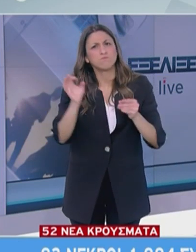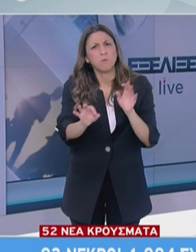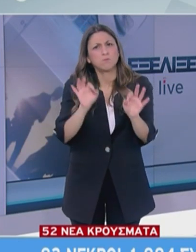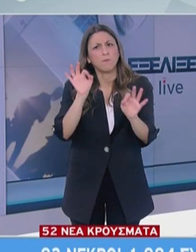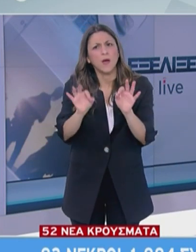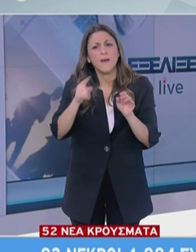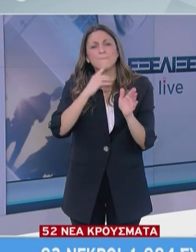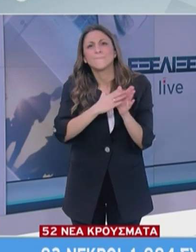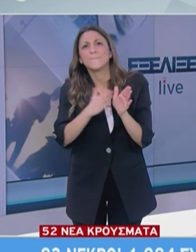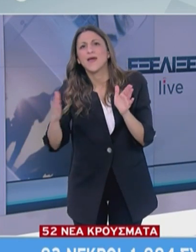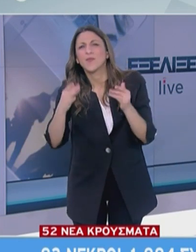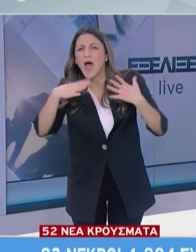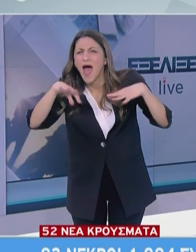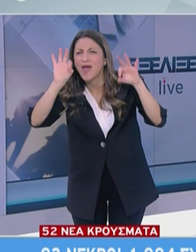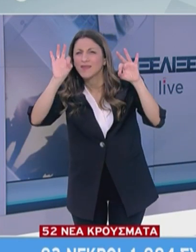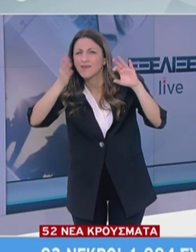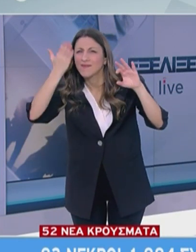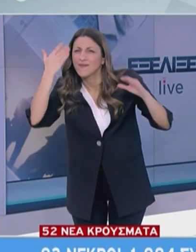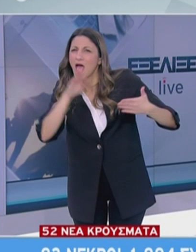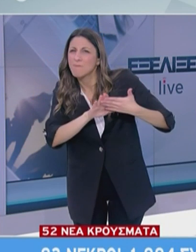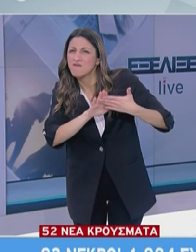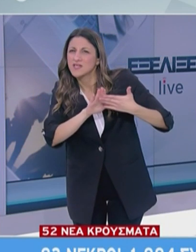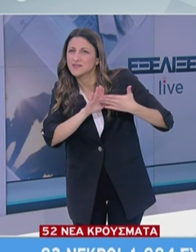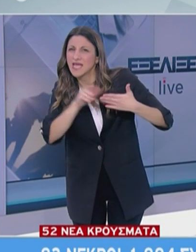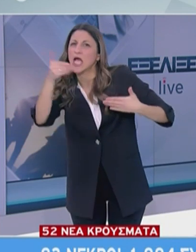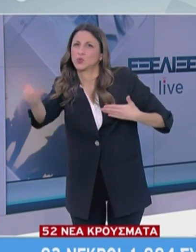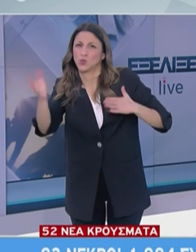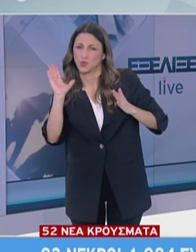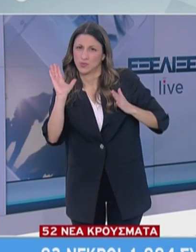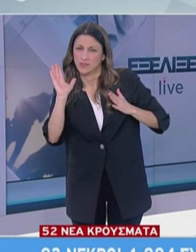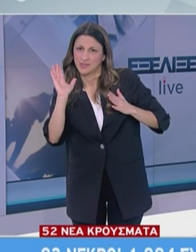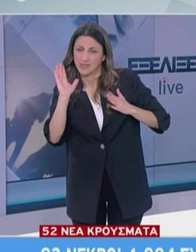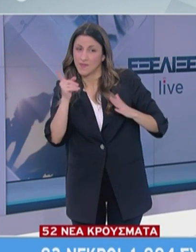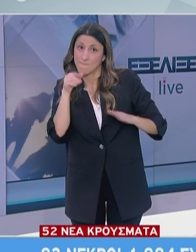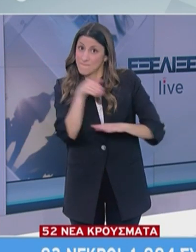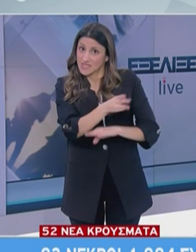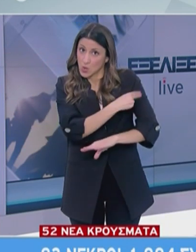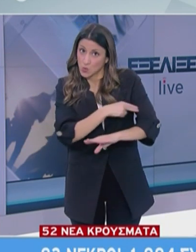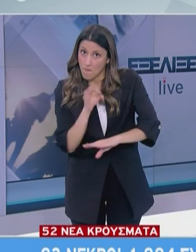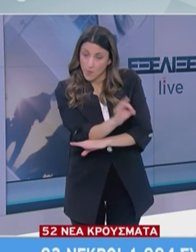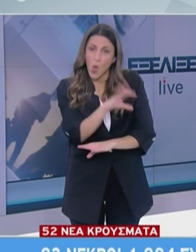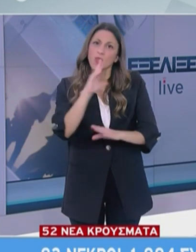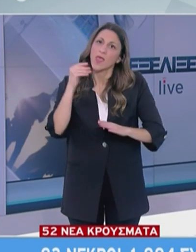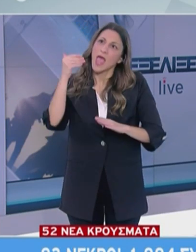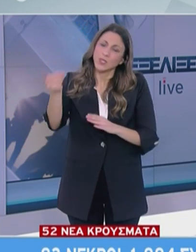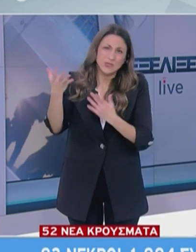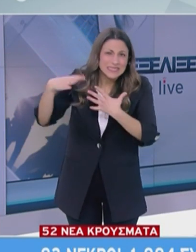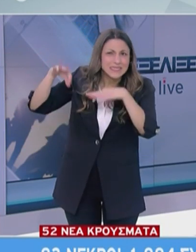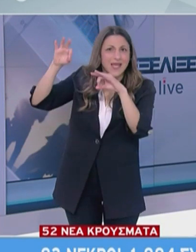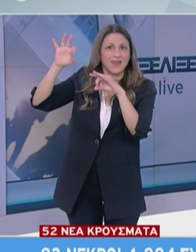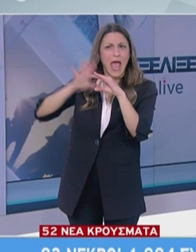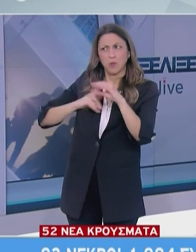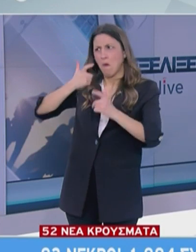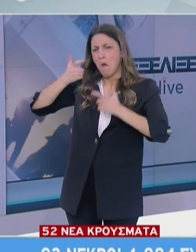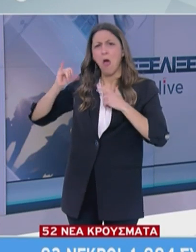αφορούσαν και την πρώτη περίοδο που είχαν επαφές στην κοινότητα και όταν δεν ήταν ακόμα σε πολύ επαγρύπνηση ο κόσμος για την